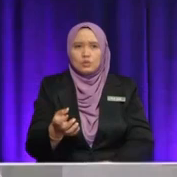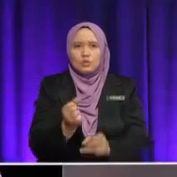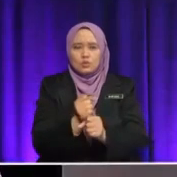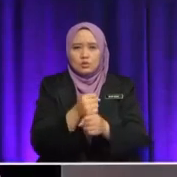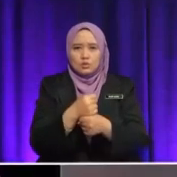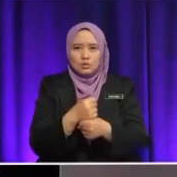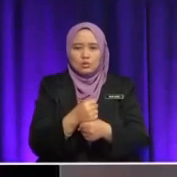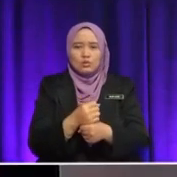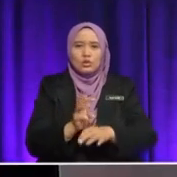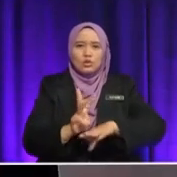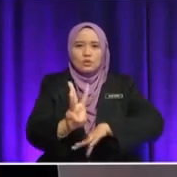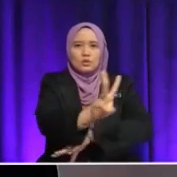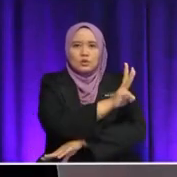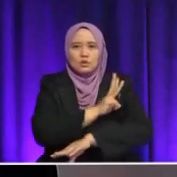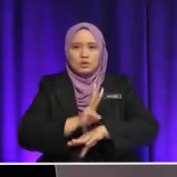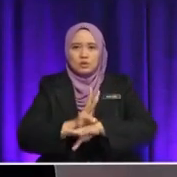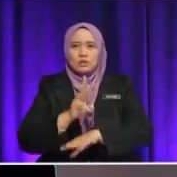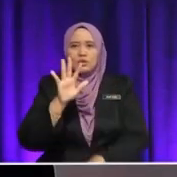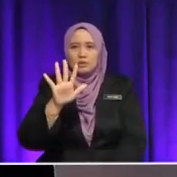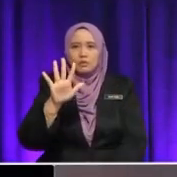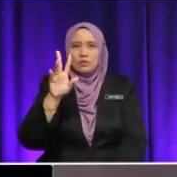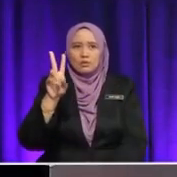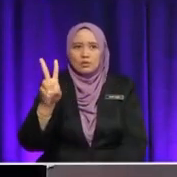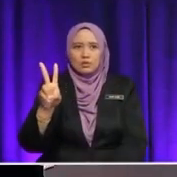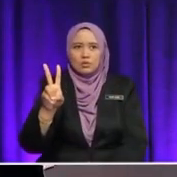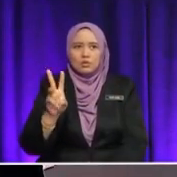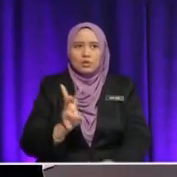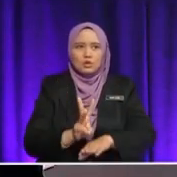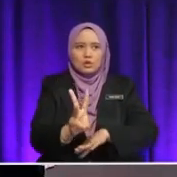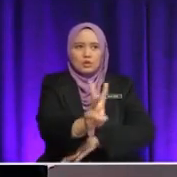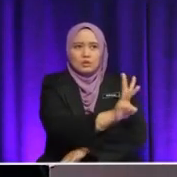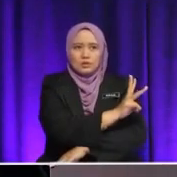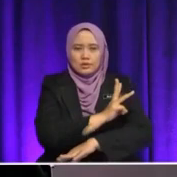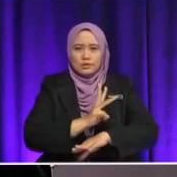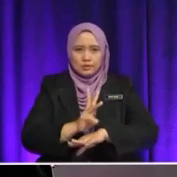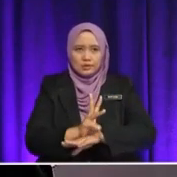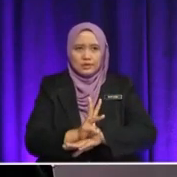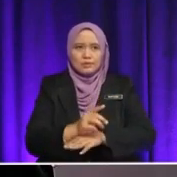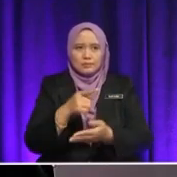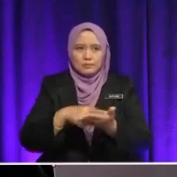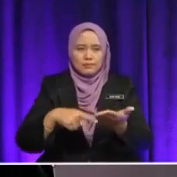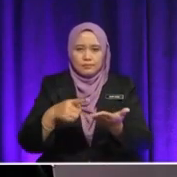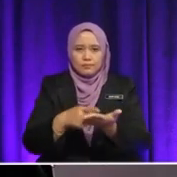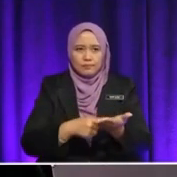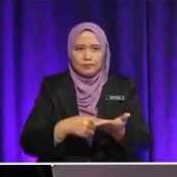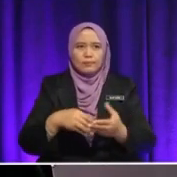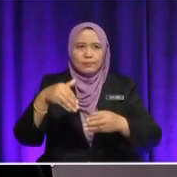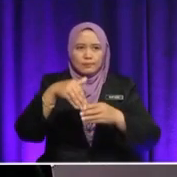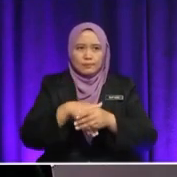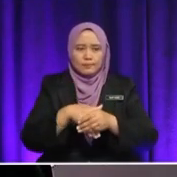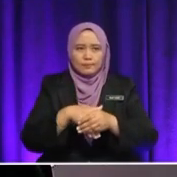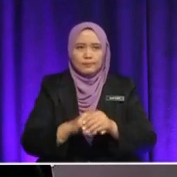52 kawasan yang kawasan inilah yang menjadi kawasan yang dipertandingkan I make a dan